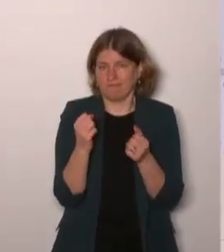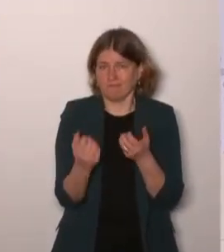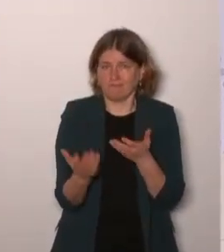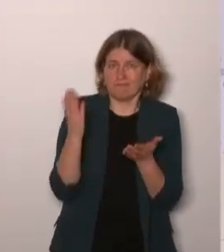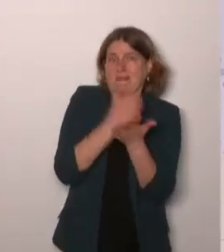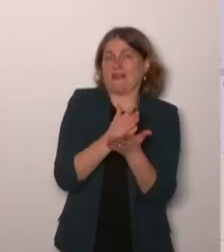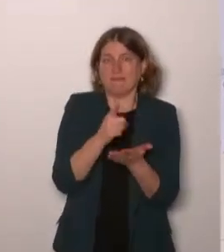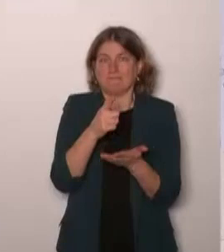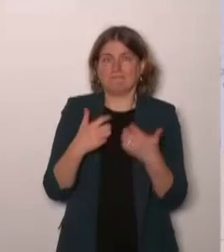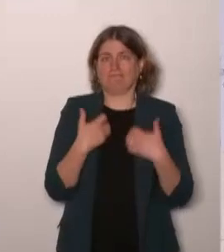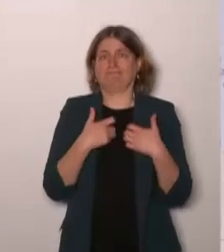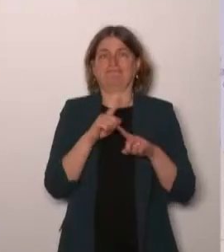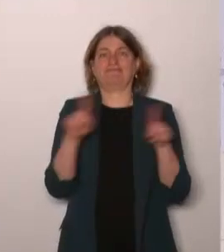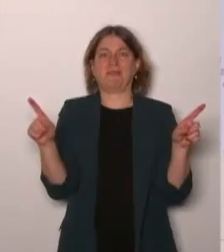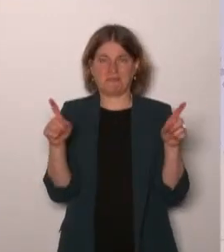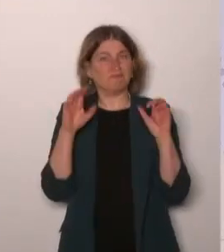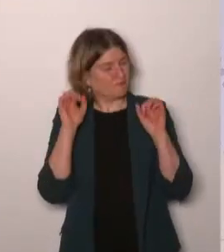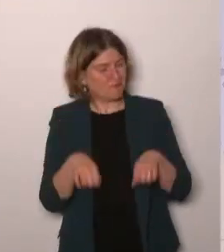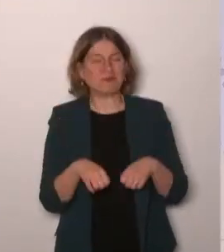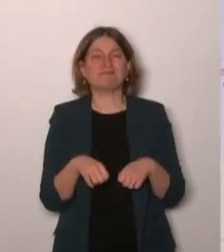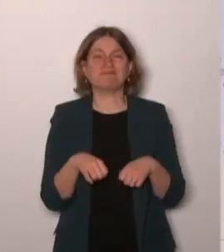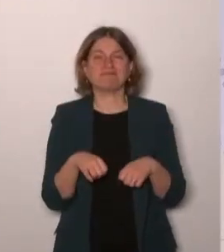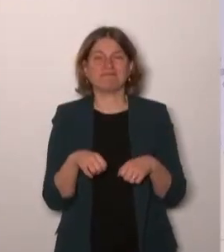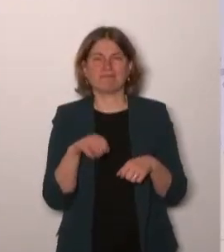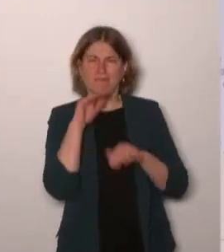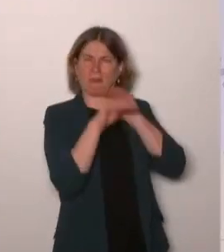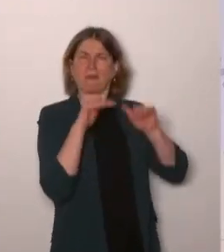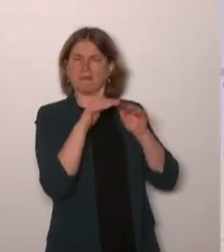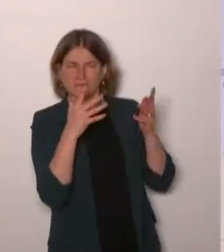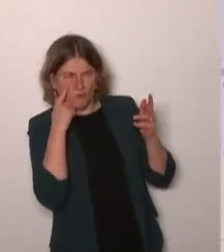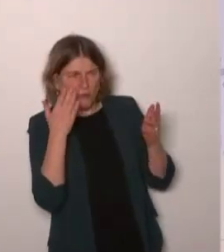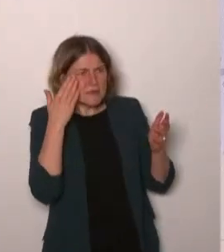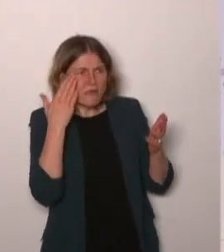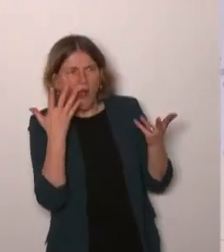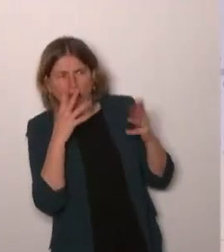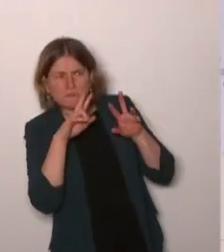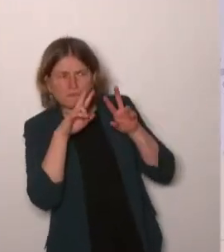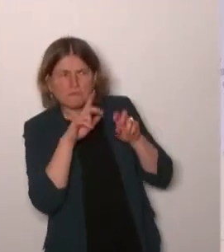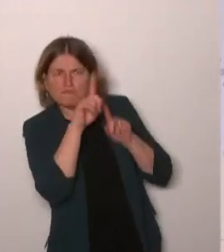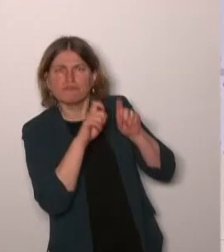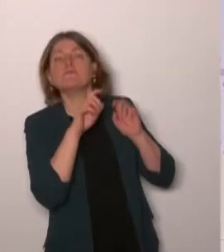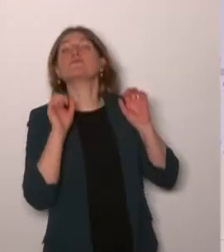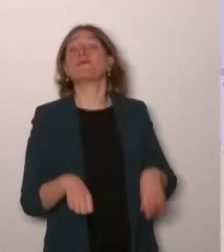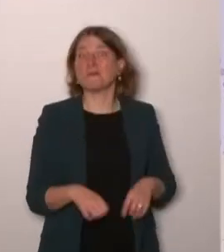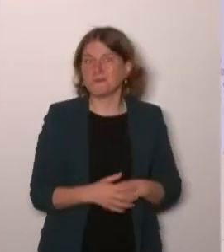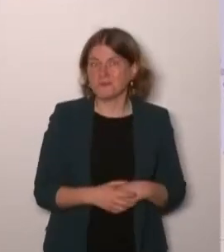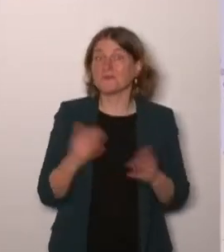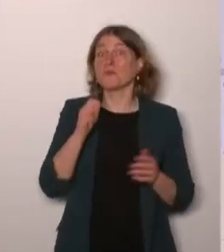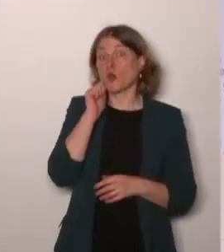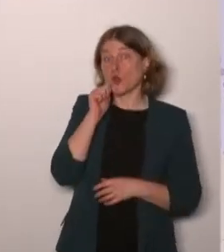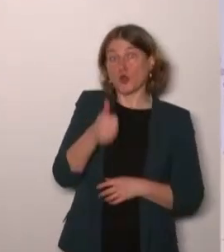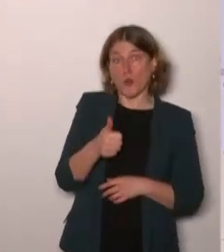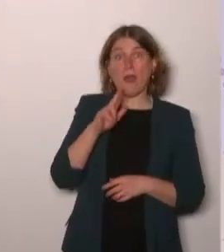Donc n'hésitez pas, dans ces moments-là, à être présents et à interpeller les différents représentants. Nous aurons demain la